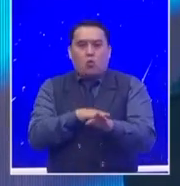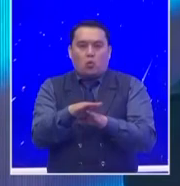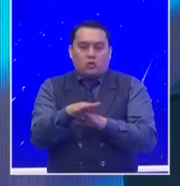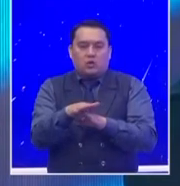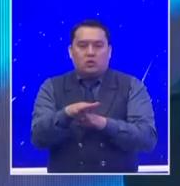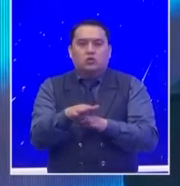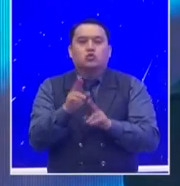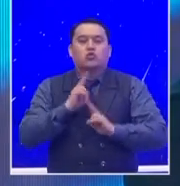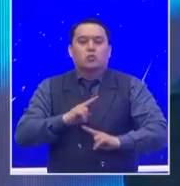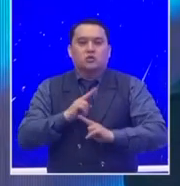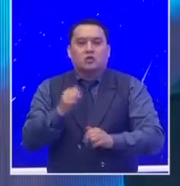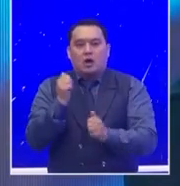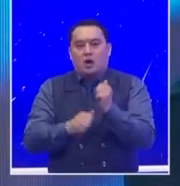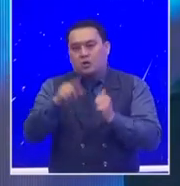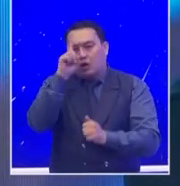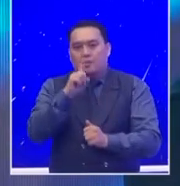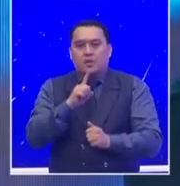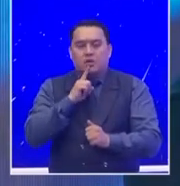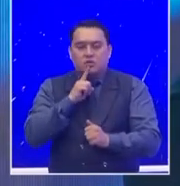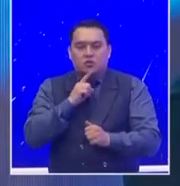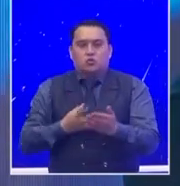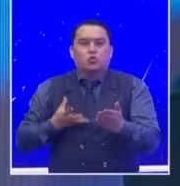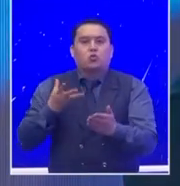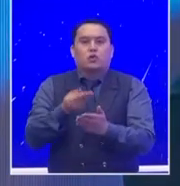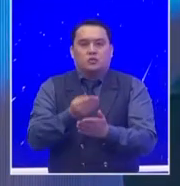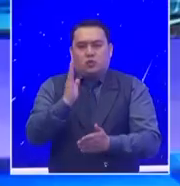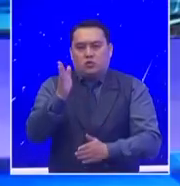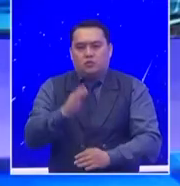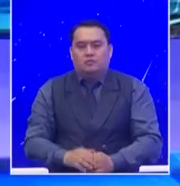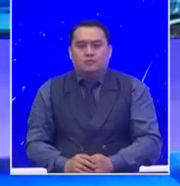жұмыс бойынша өзінің ай сайынғы алып жүрген көлемінде төленетін болады.